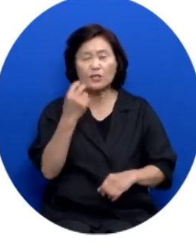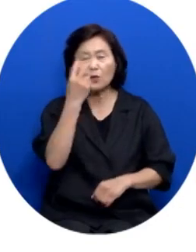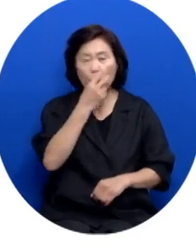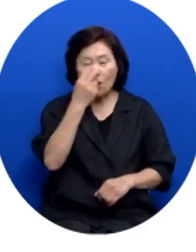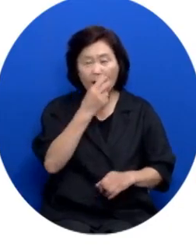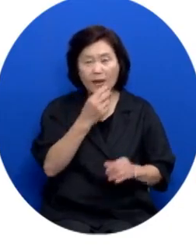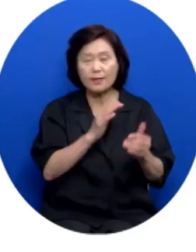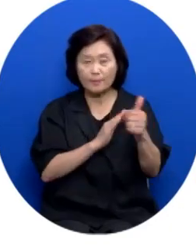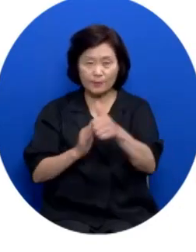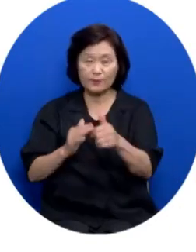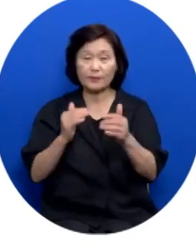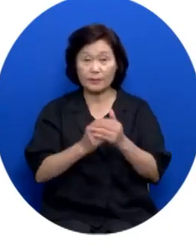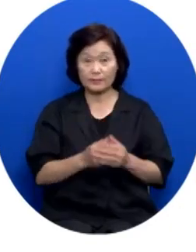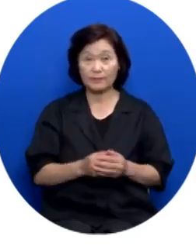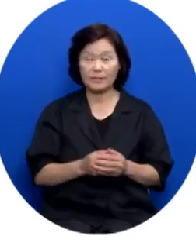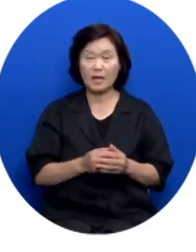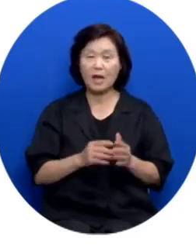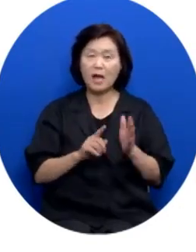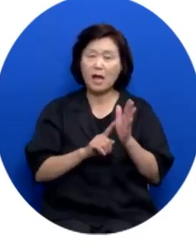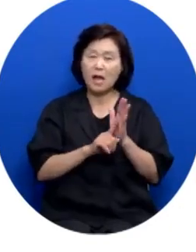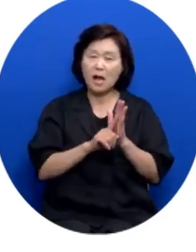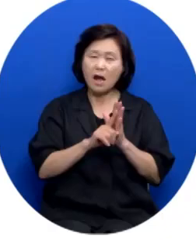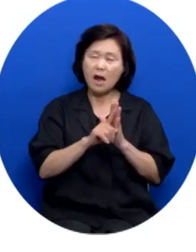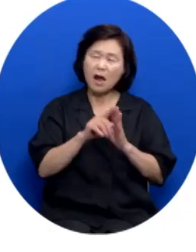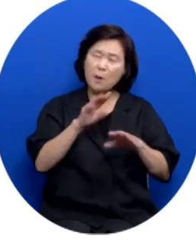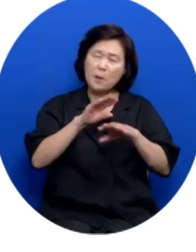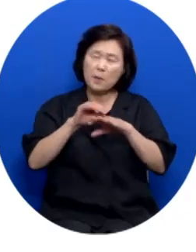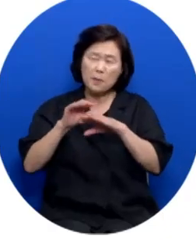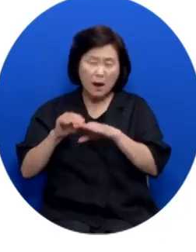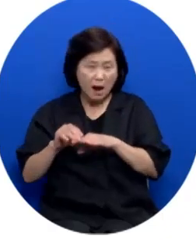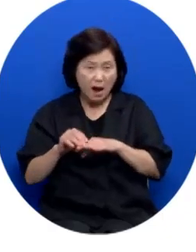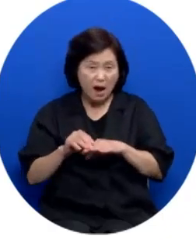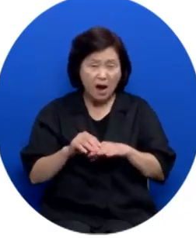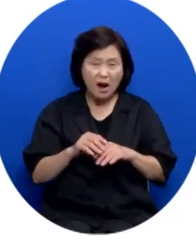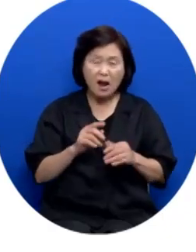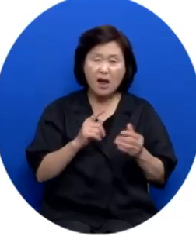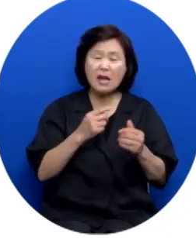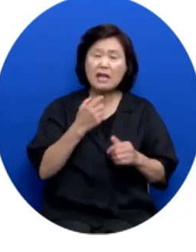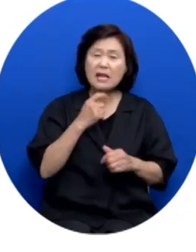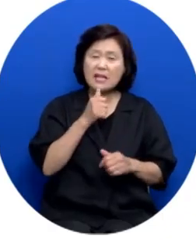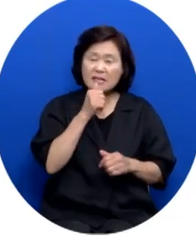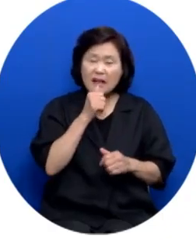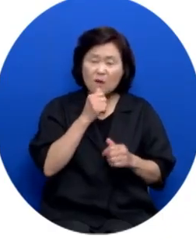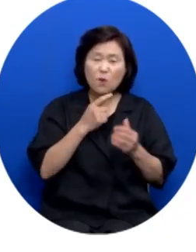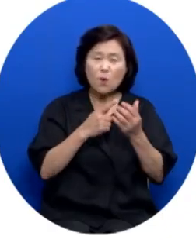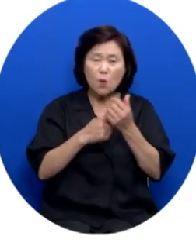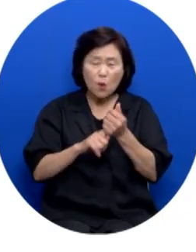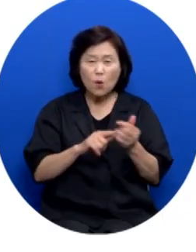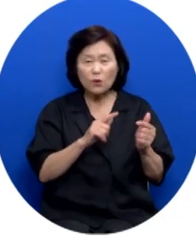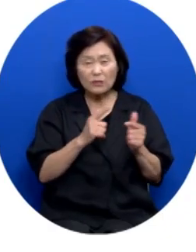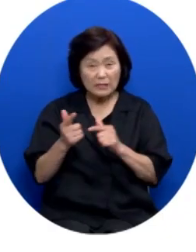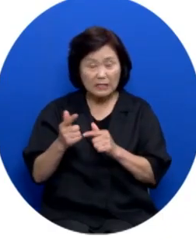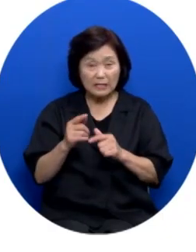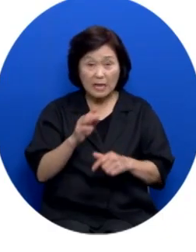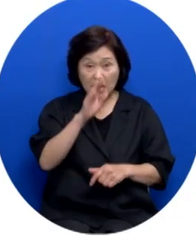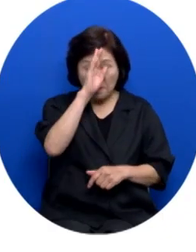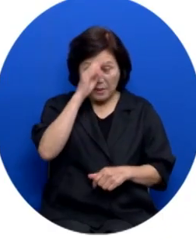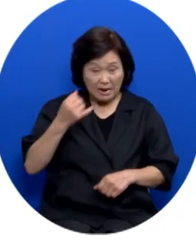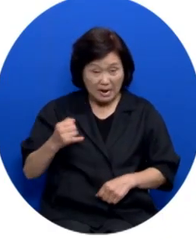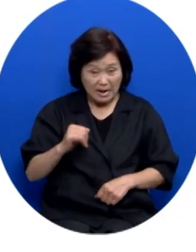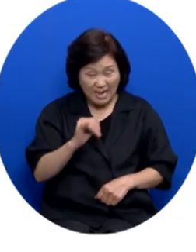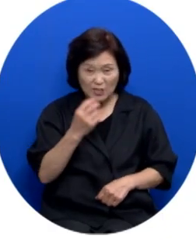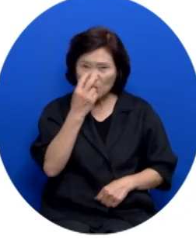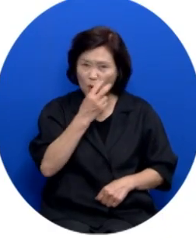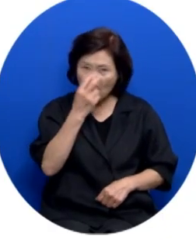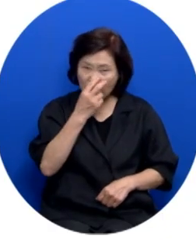농진청은 장마기 이후 고온다습한 환경에 취약한 유지작물과 잡곡류에 대해 철저한 병해충 관리로